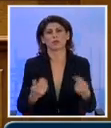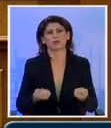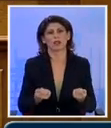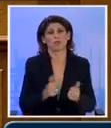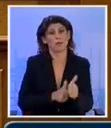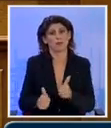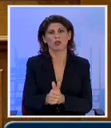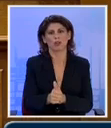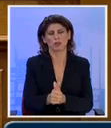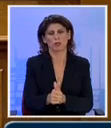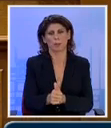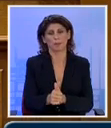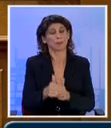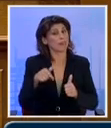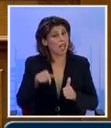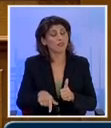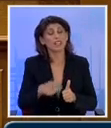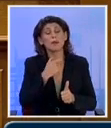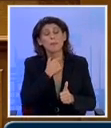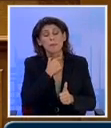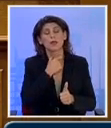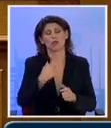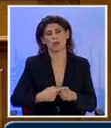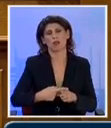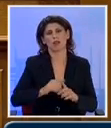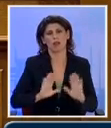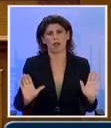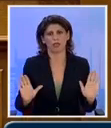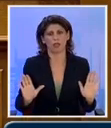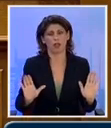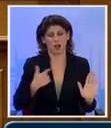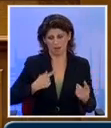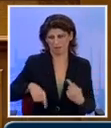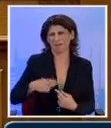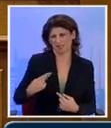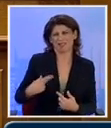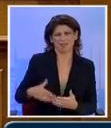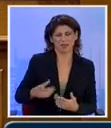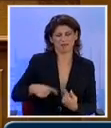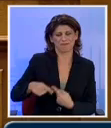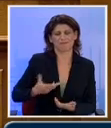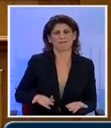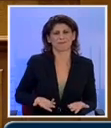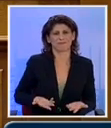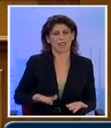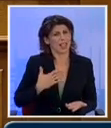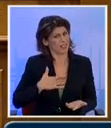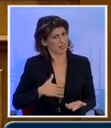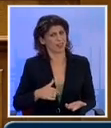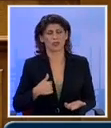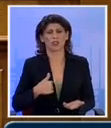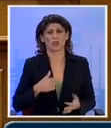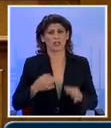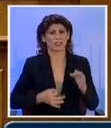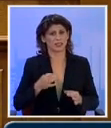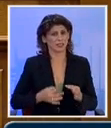κατά προτεραιότητα. Αυτά έχει κατεπηγόντως ανάγκη η Ελλάδα. Αλλά μεταξύ μας, κύριε Τσίπρα, θέλω κι εγώ να συζητάμε